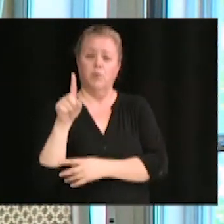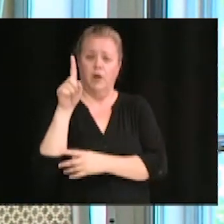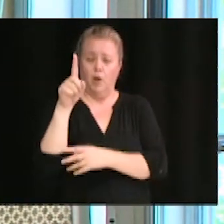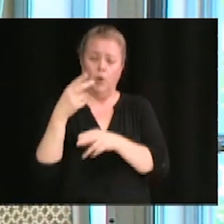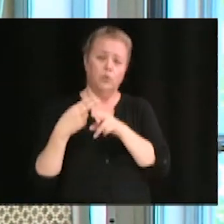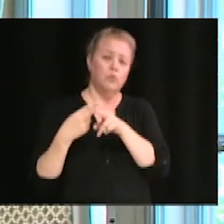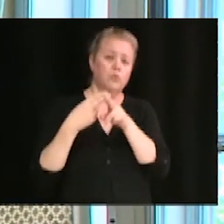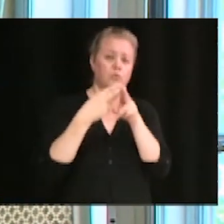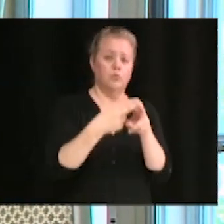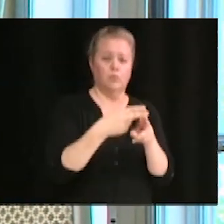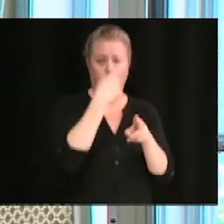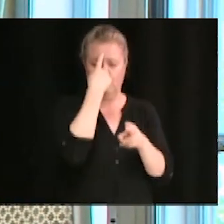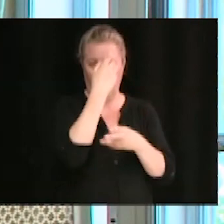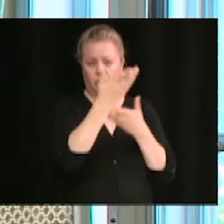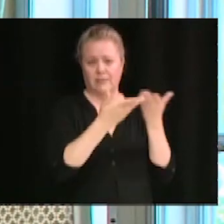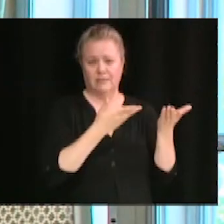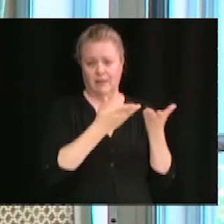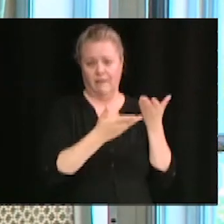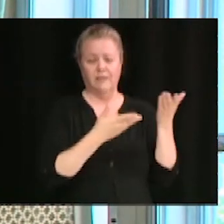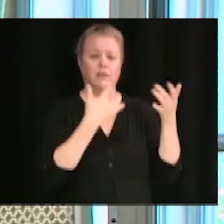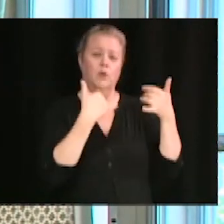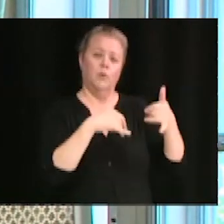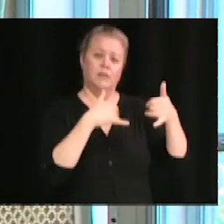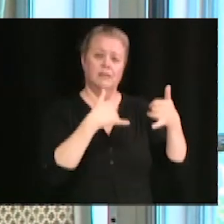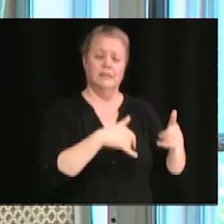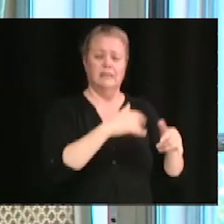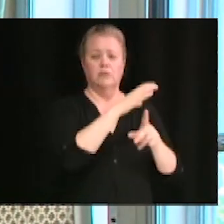sein du service du loisir, de la culture et de la vie communautaire.